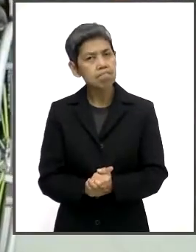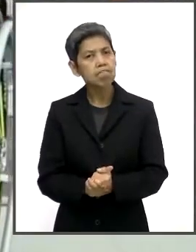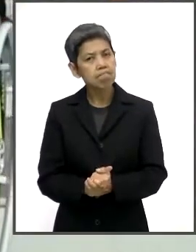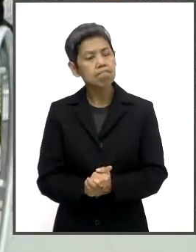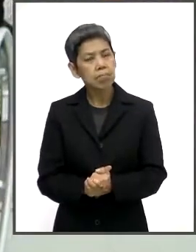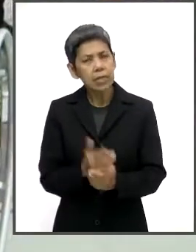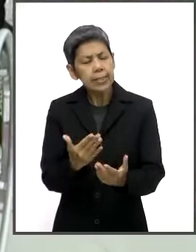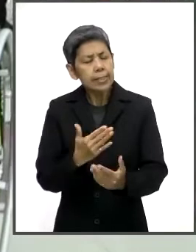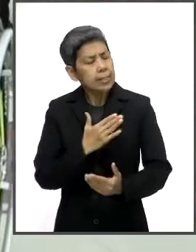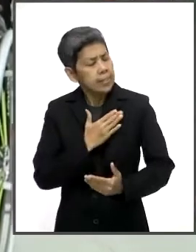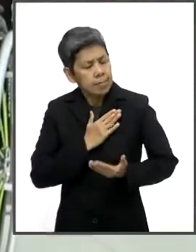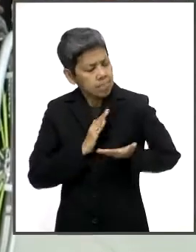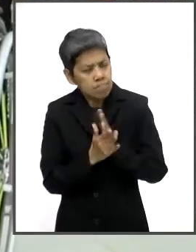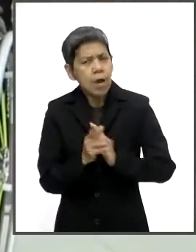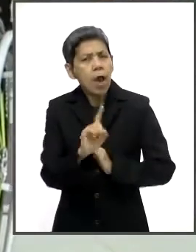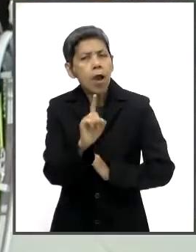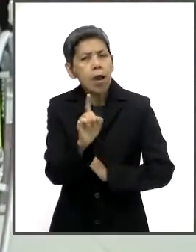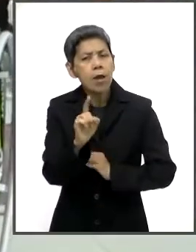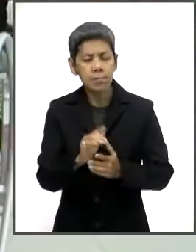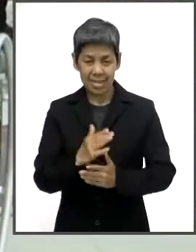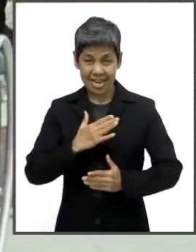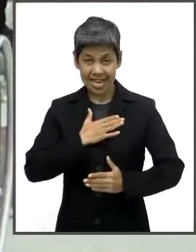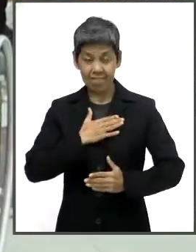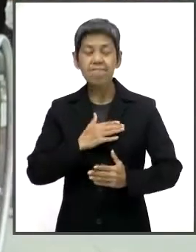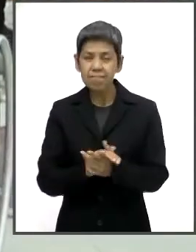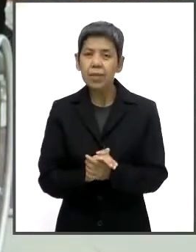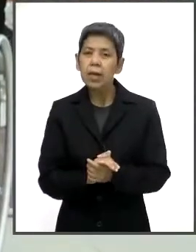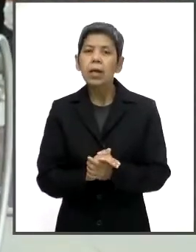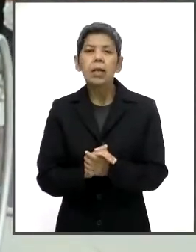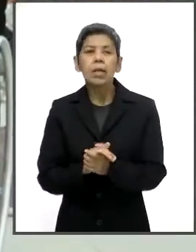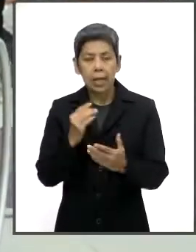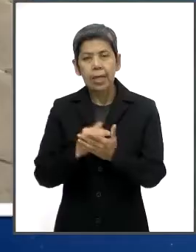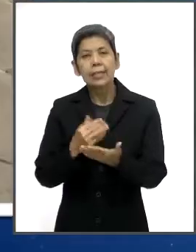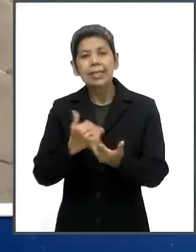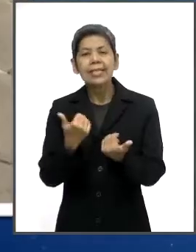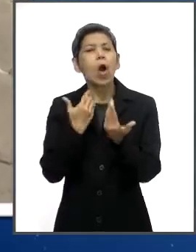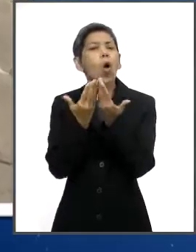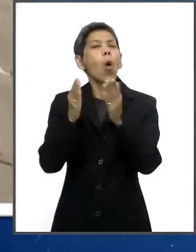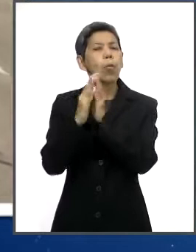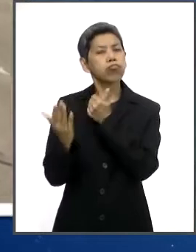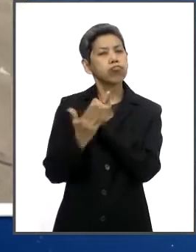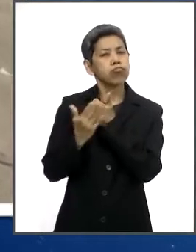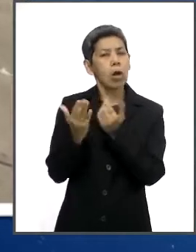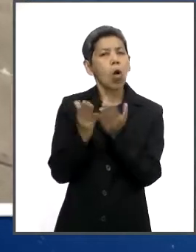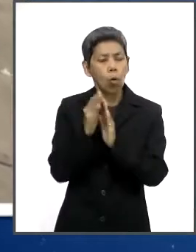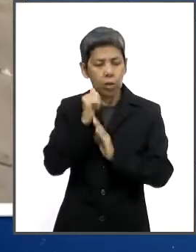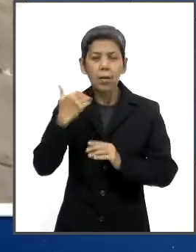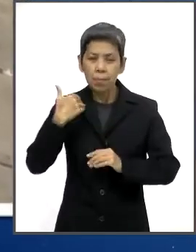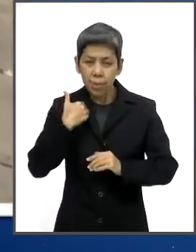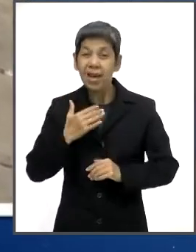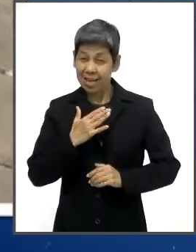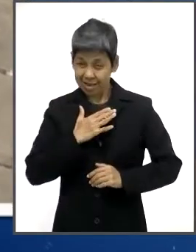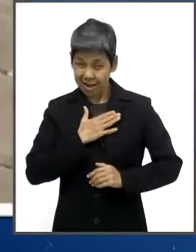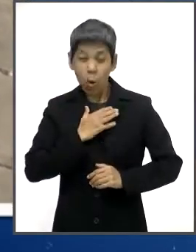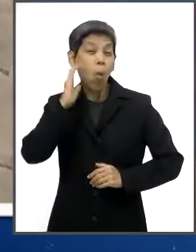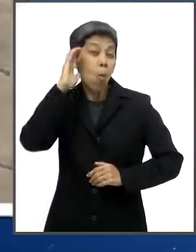ราเอากำลังใจตรงไหนมาสู้ต่อครับ กำลังใจจริงๆแล้วจากน่าจะจากครอบครัวนะคะเพราะว่าเราคือตอนนั้น